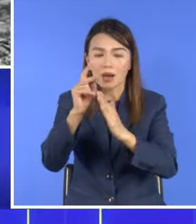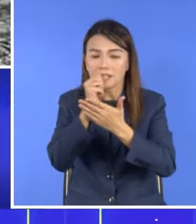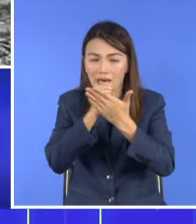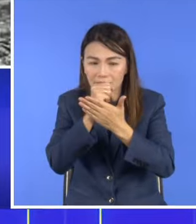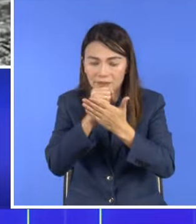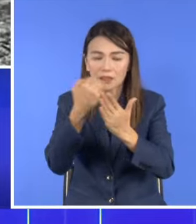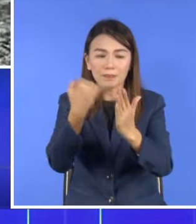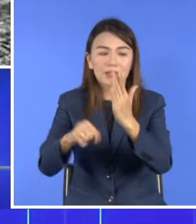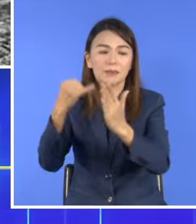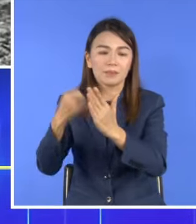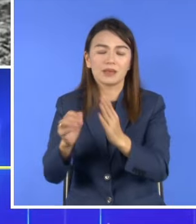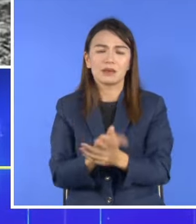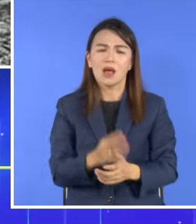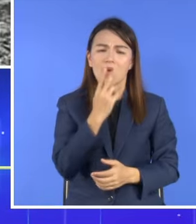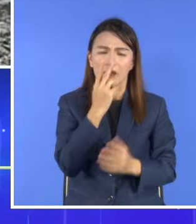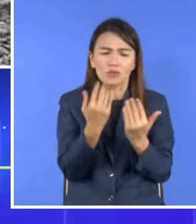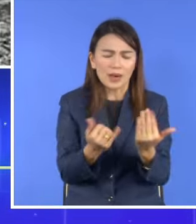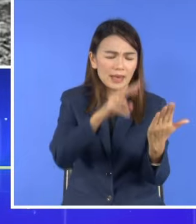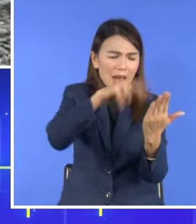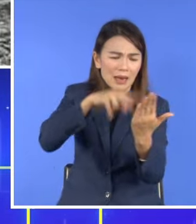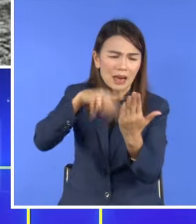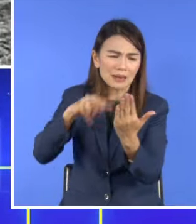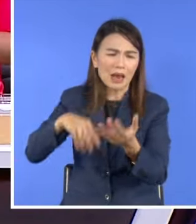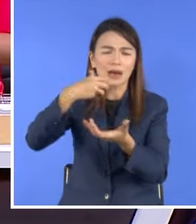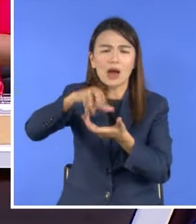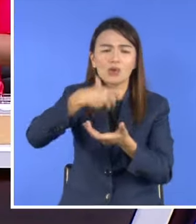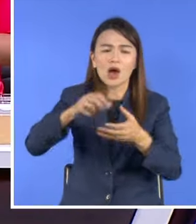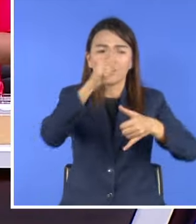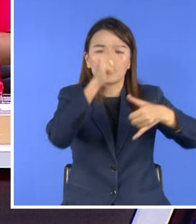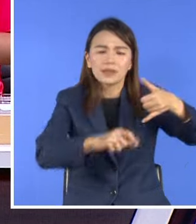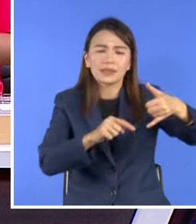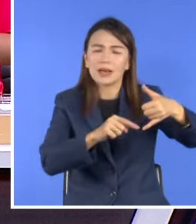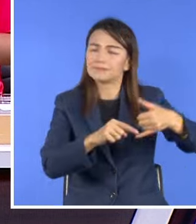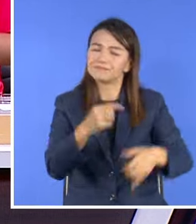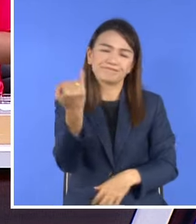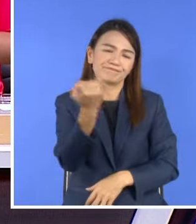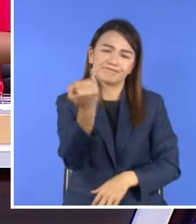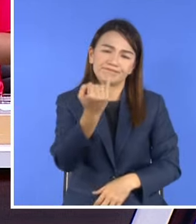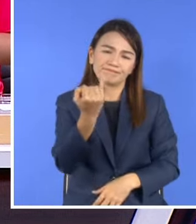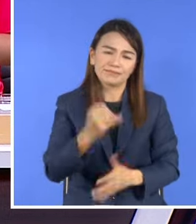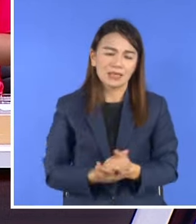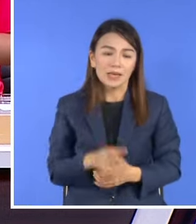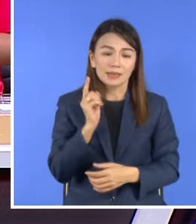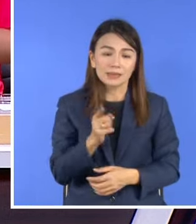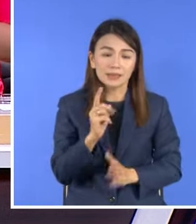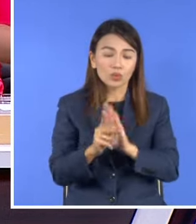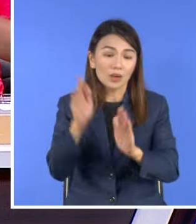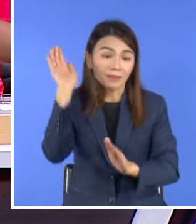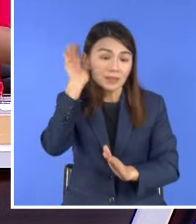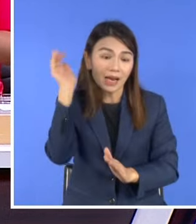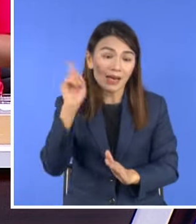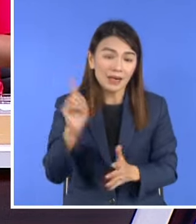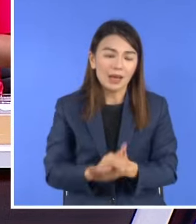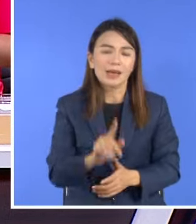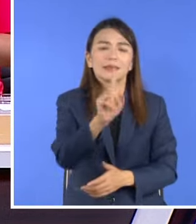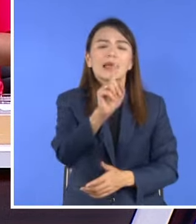หลายข่าวที่เราอ่านกันมาวันนี้เนี่ยล้วนแล้วแต่ประพฤติไม่ดีประพฤติไม่ชอบนะถ้าตามความเชื่อเขาก็บอกว่าตายไป